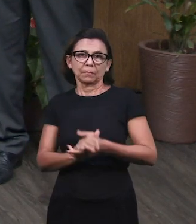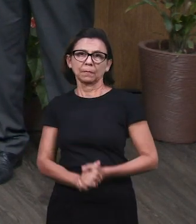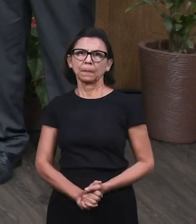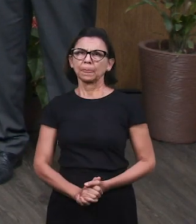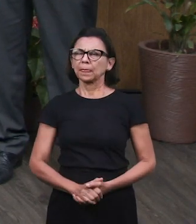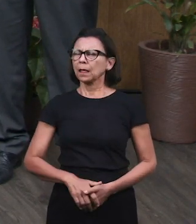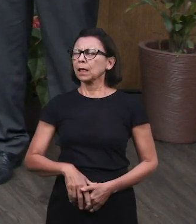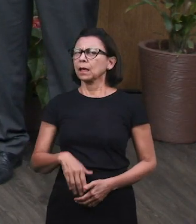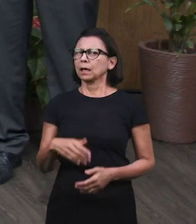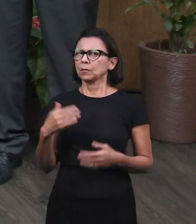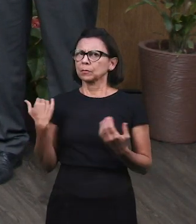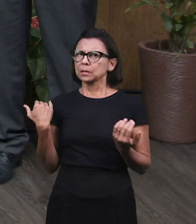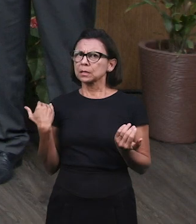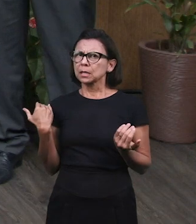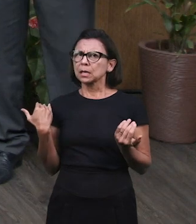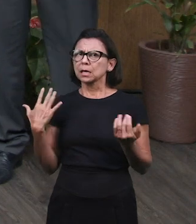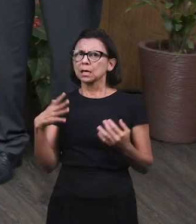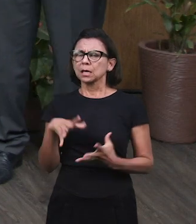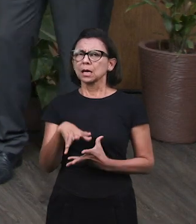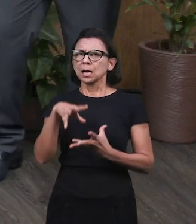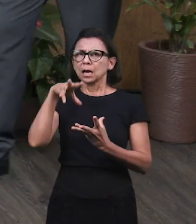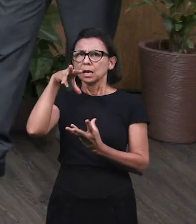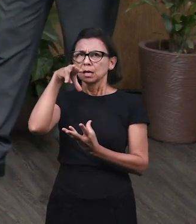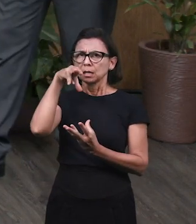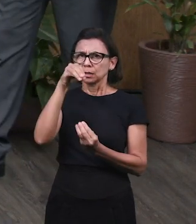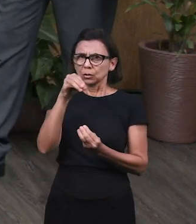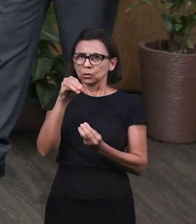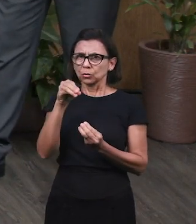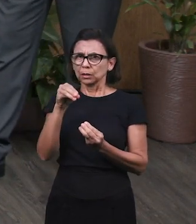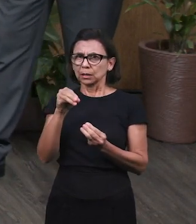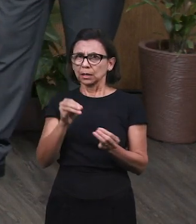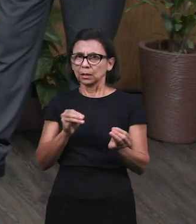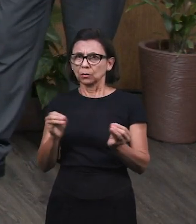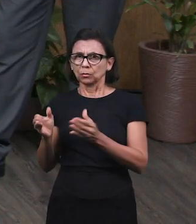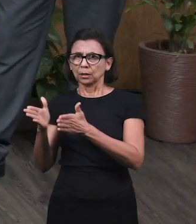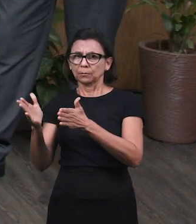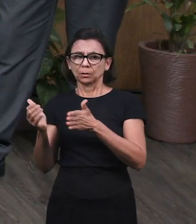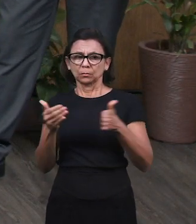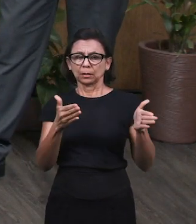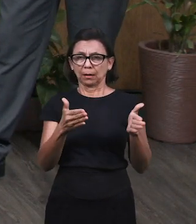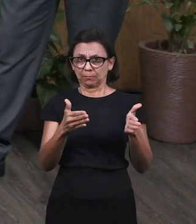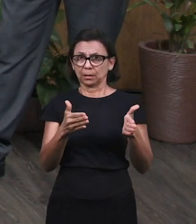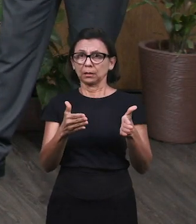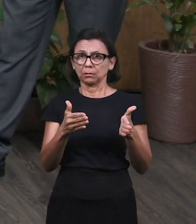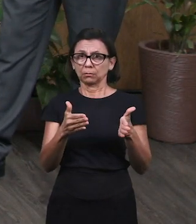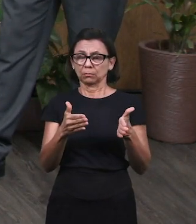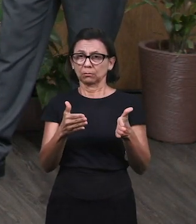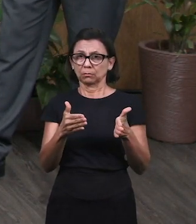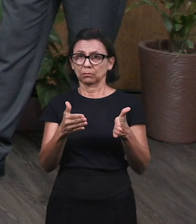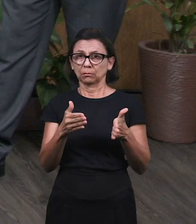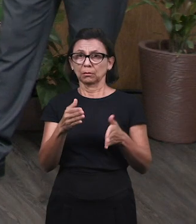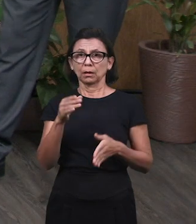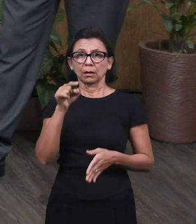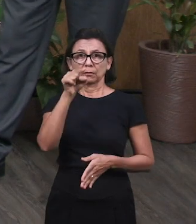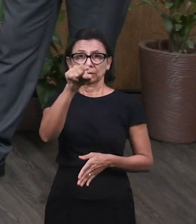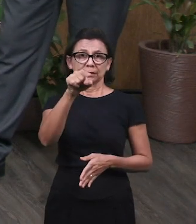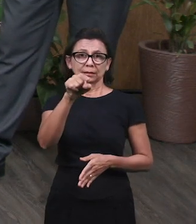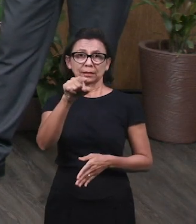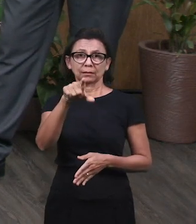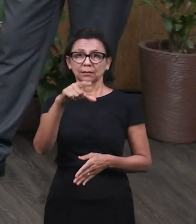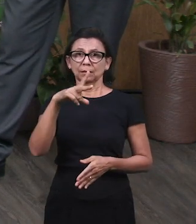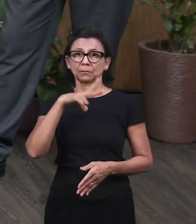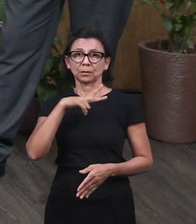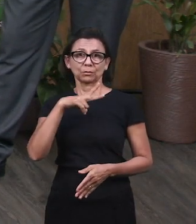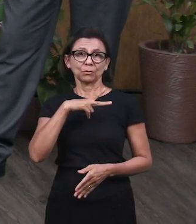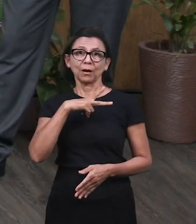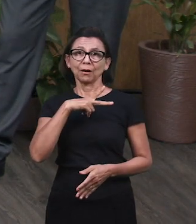âme, de son âme, c'est l'homme lui-même. Le choix revient à l'homme. Et vous qui nous